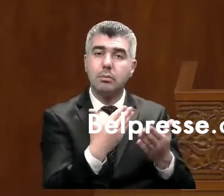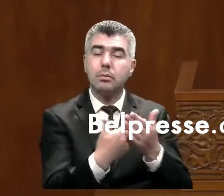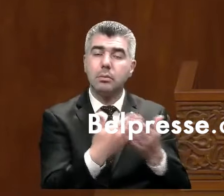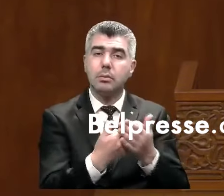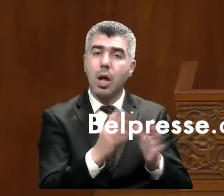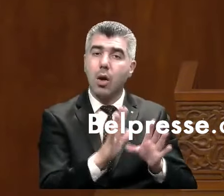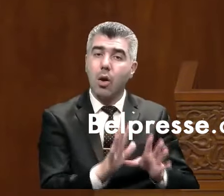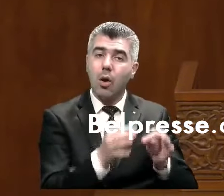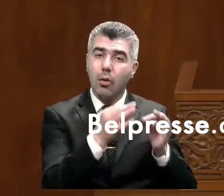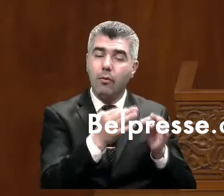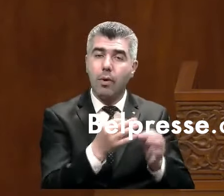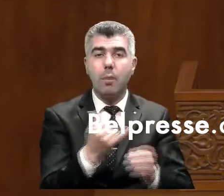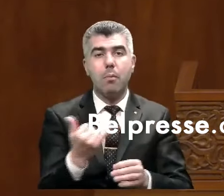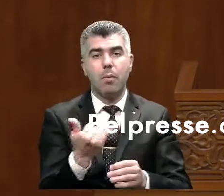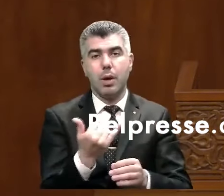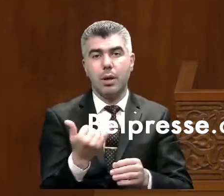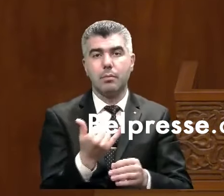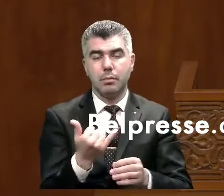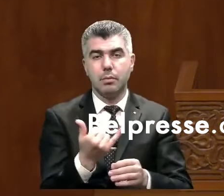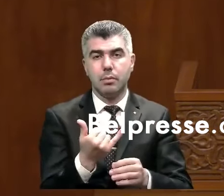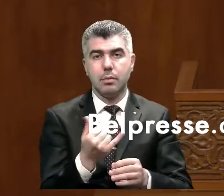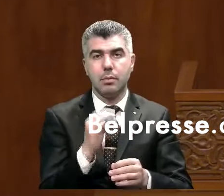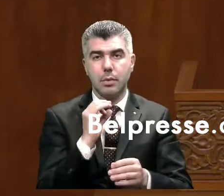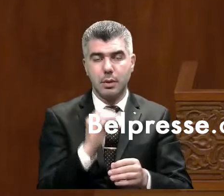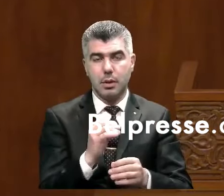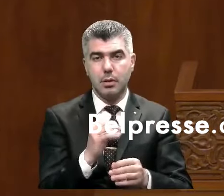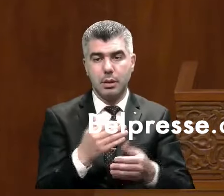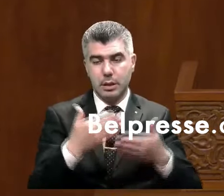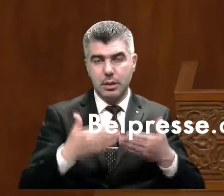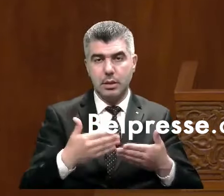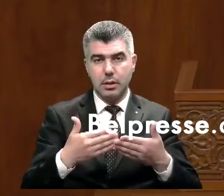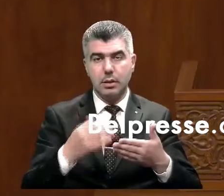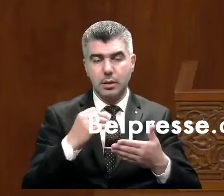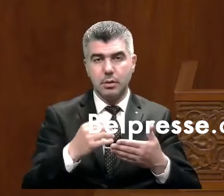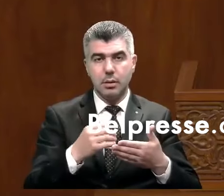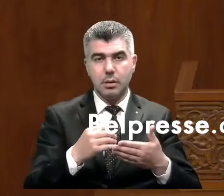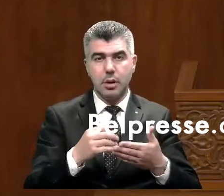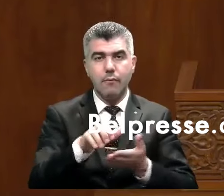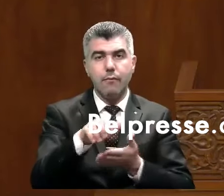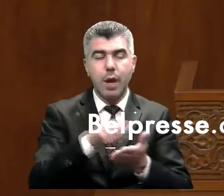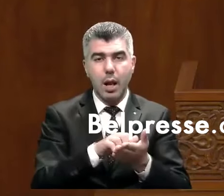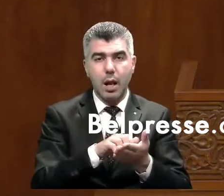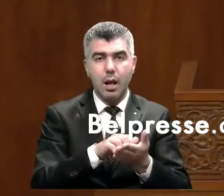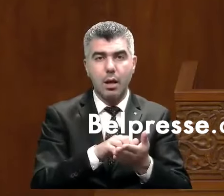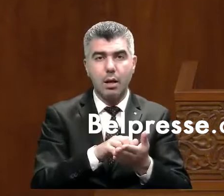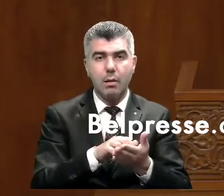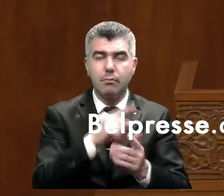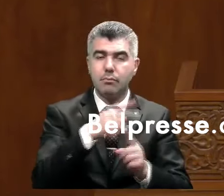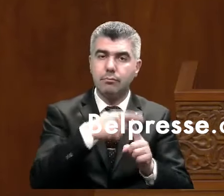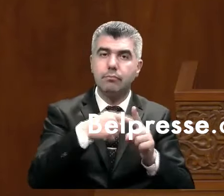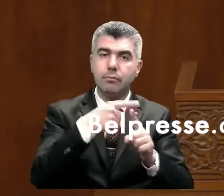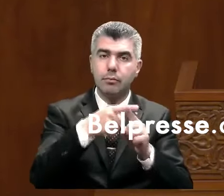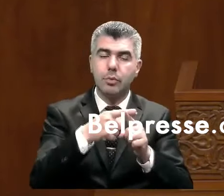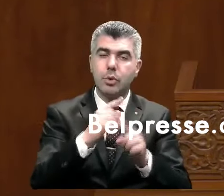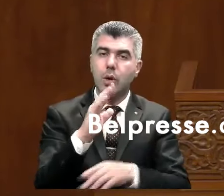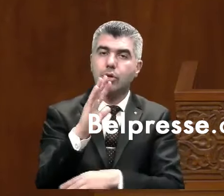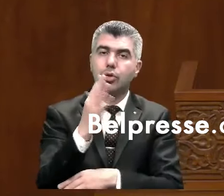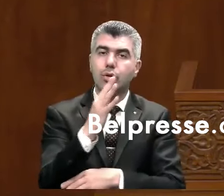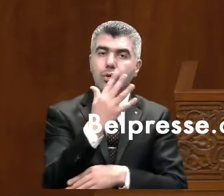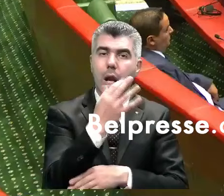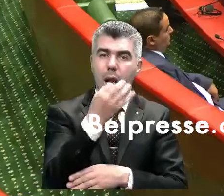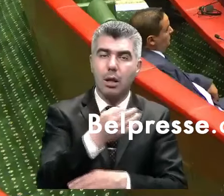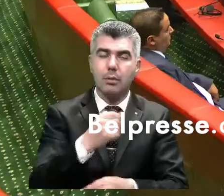الحلول خصوصا فيما يخص الانقاذ ديال الاحواض ديال الاشجار